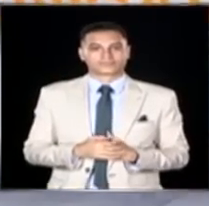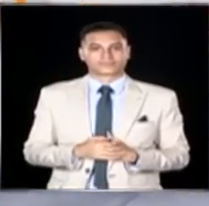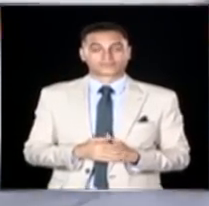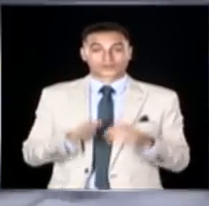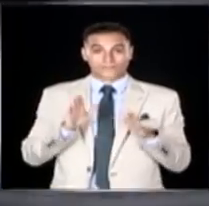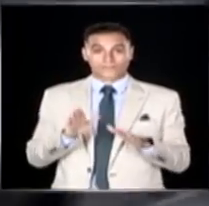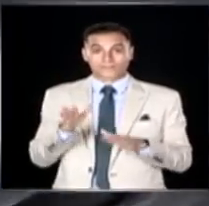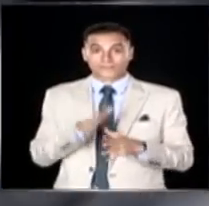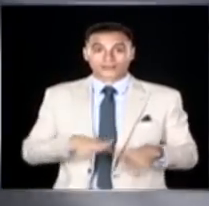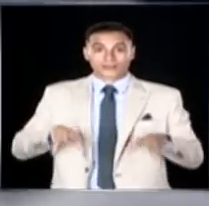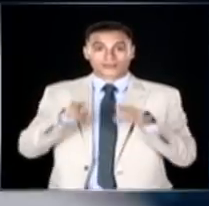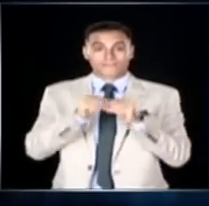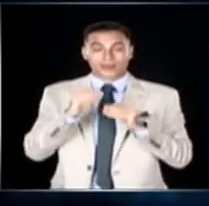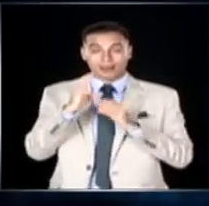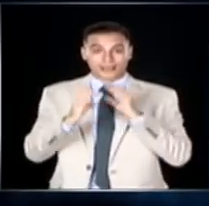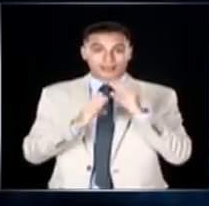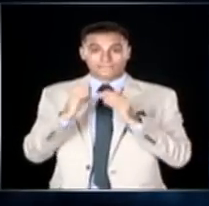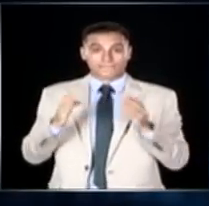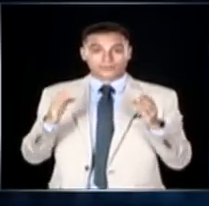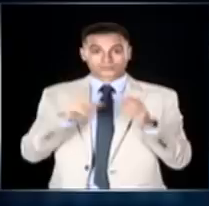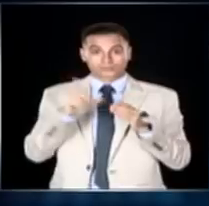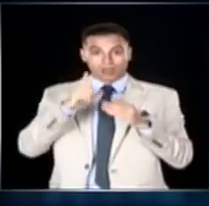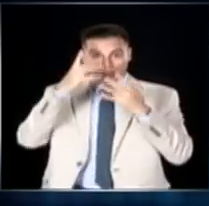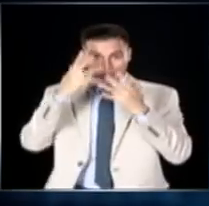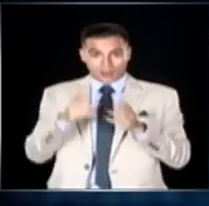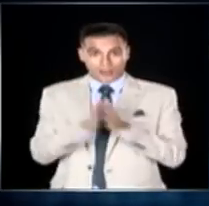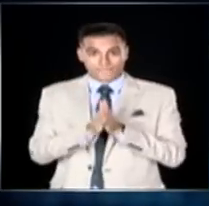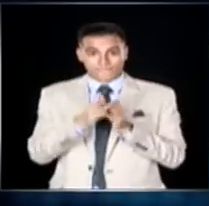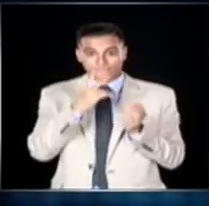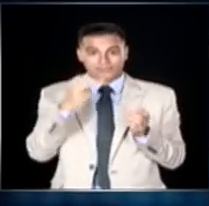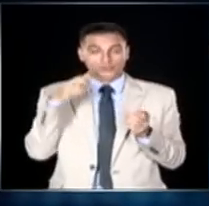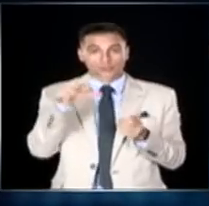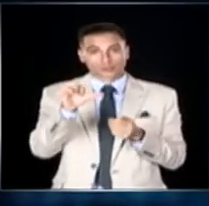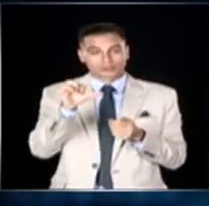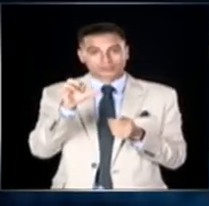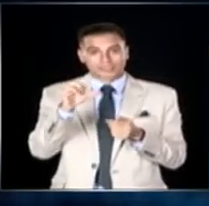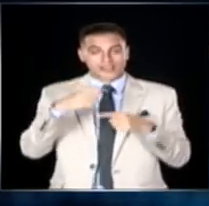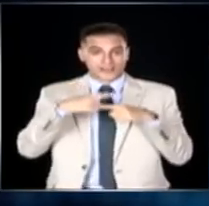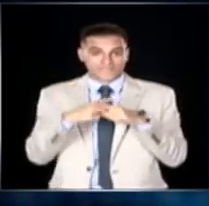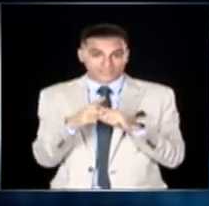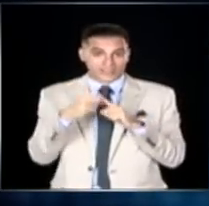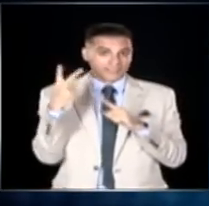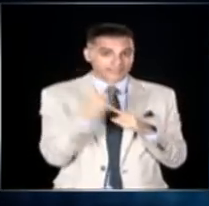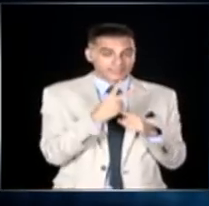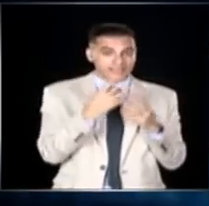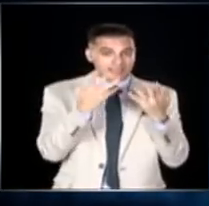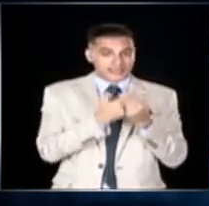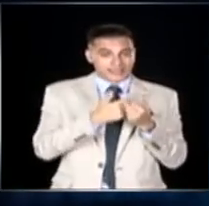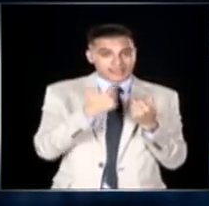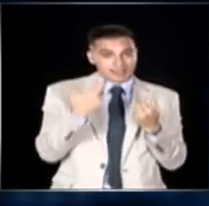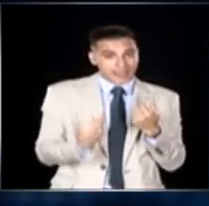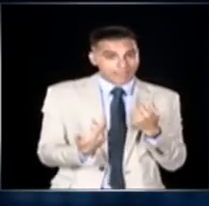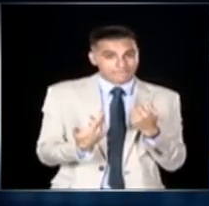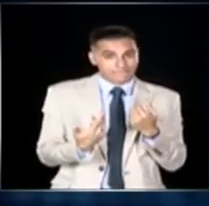وبكده يبقى إجمالي النقط اللي حصل عليها طلابنا في حلقة النهاردة 290 نقطة، وكل نقطة بـ2000 جنيه